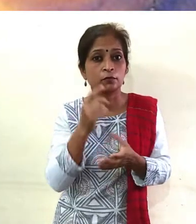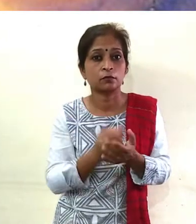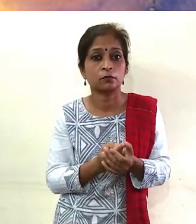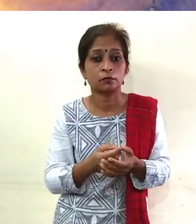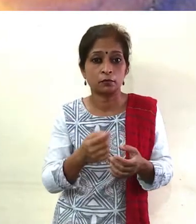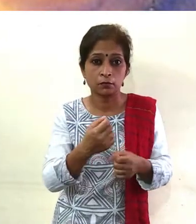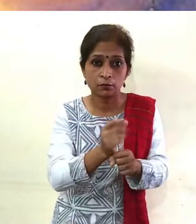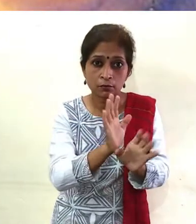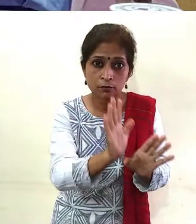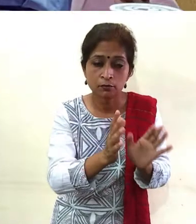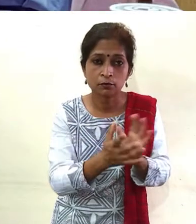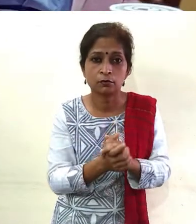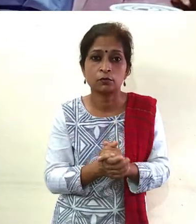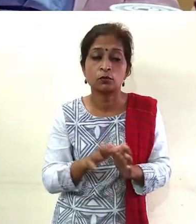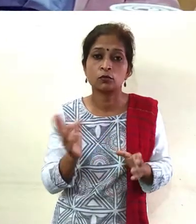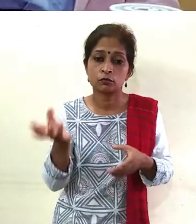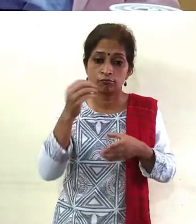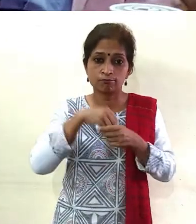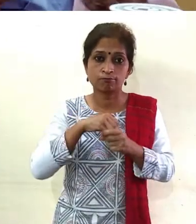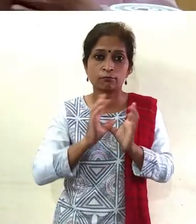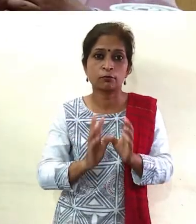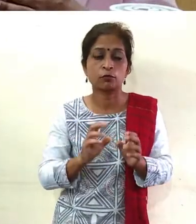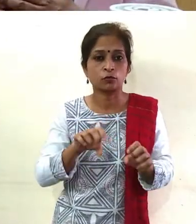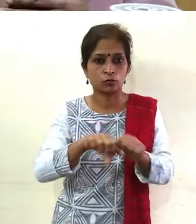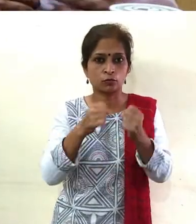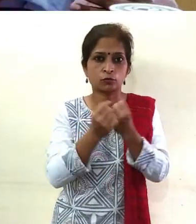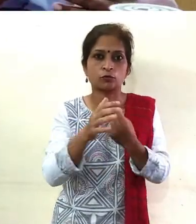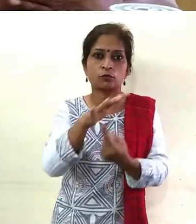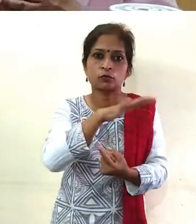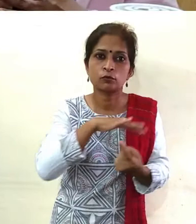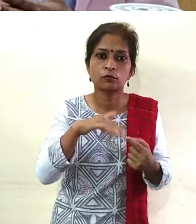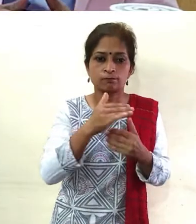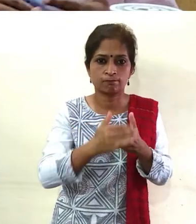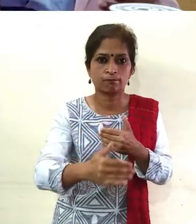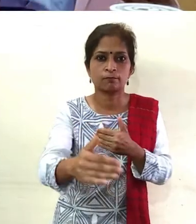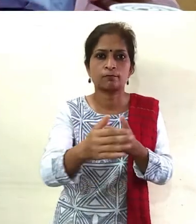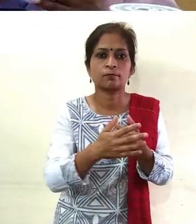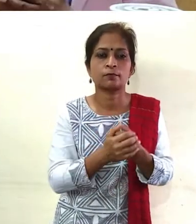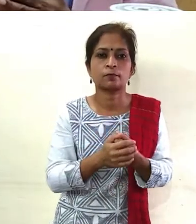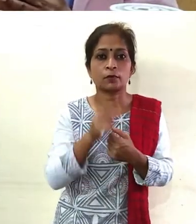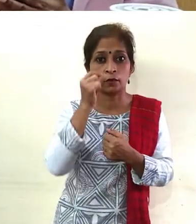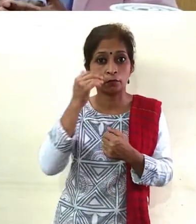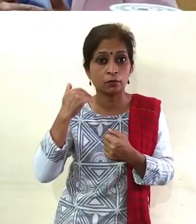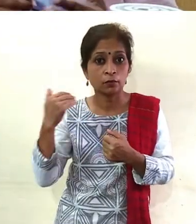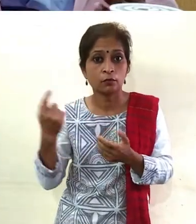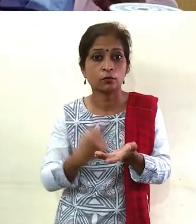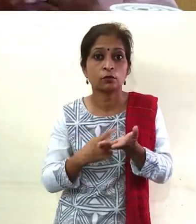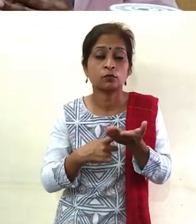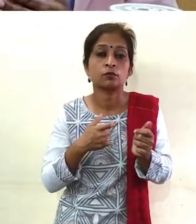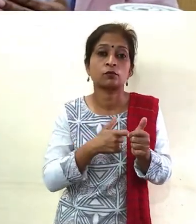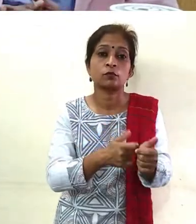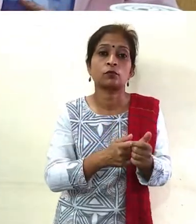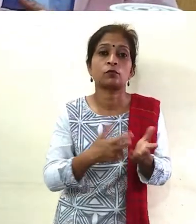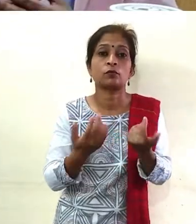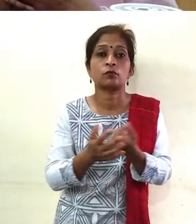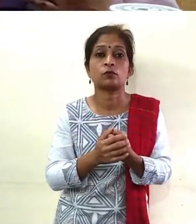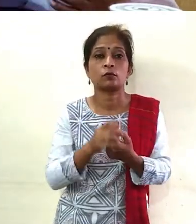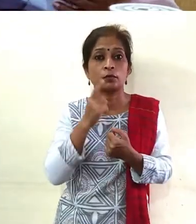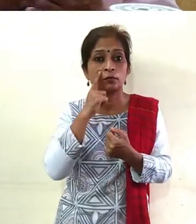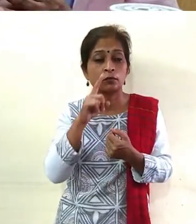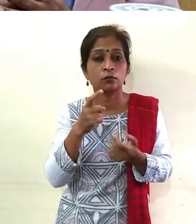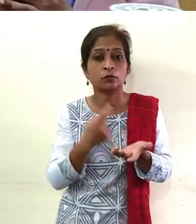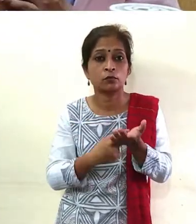मानी रखी, बनाई रखी, जिससे कि ये समाज चल पाया। भाई का धर्म बताया, पिता का धर्म बताया, पुत्र का धर्म